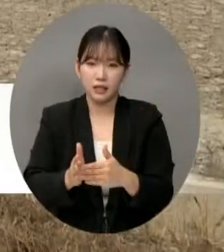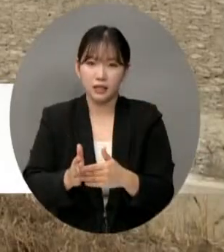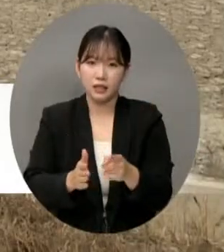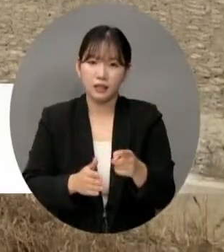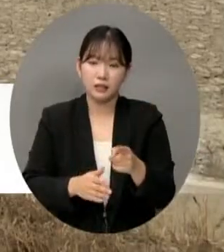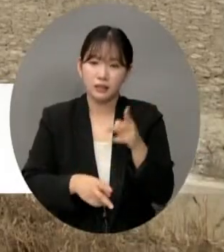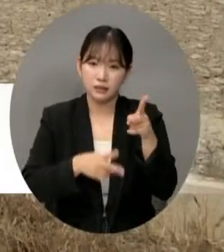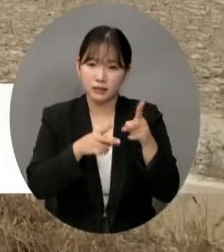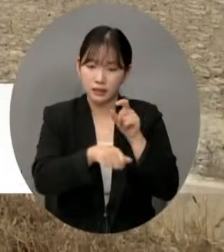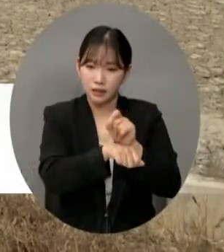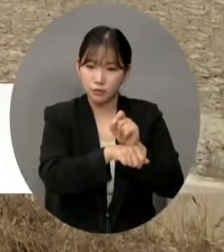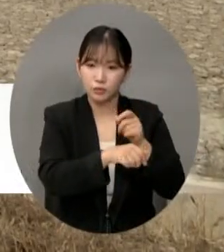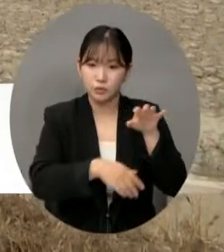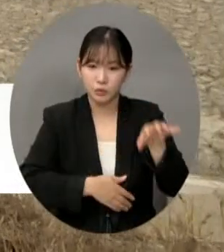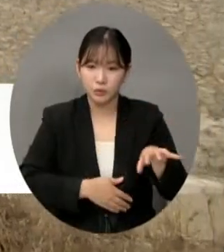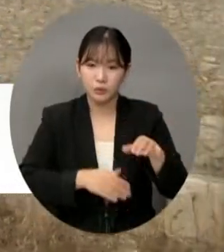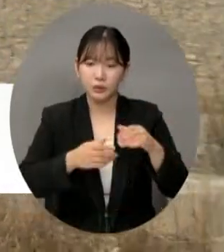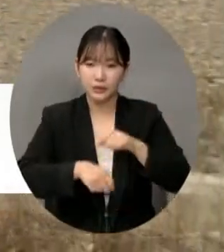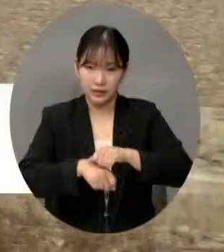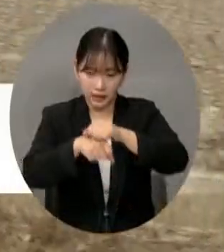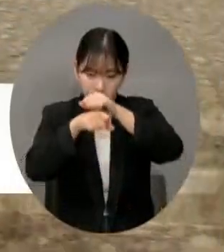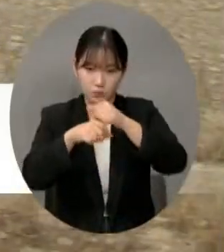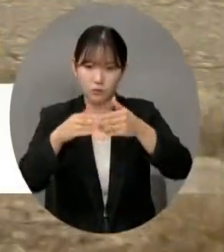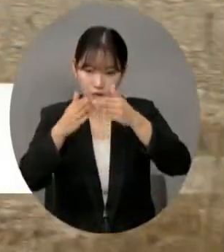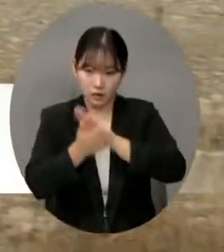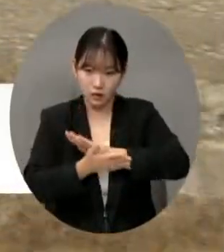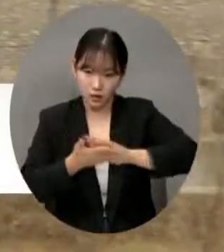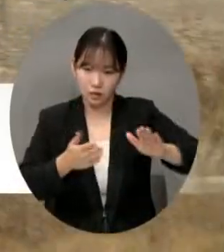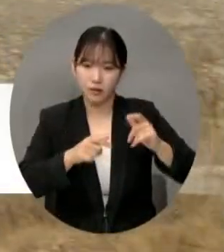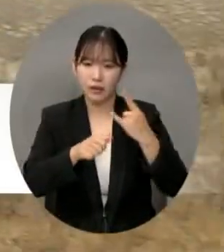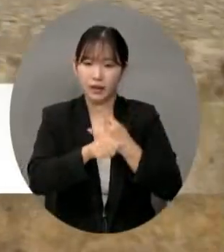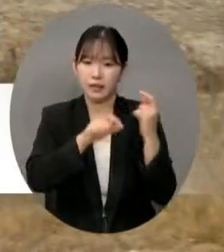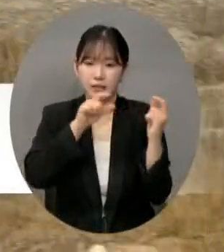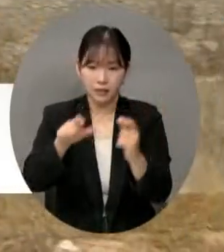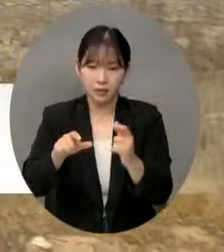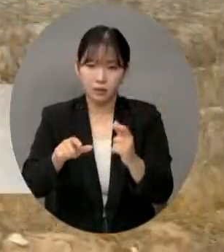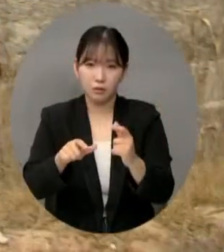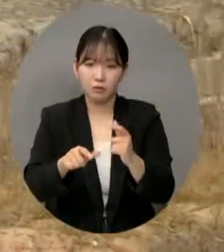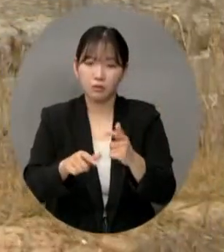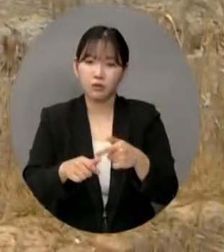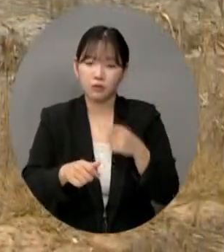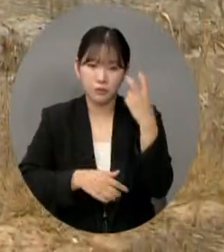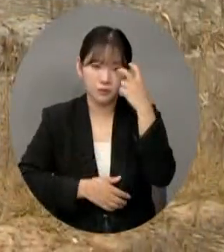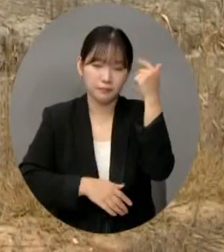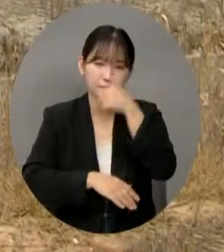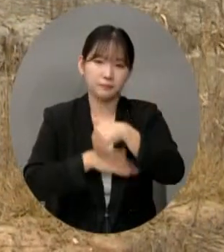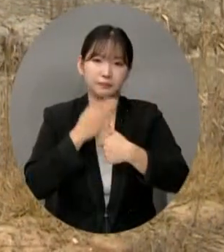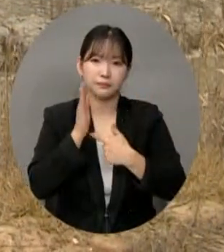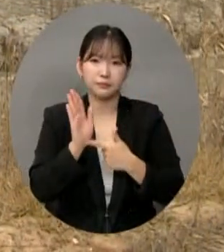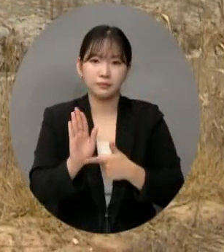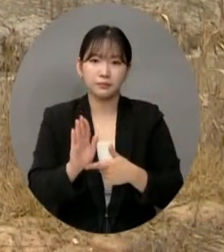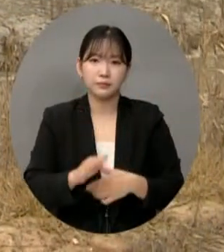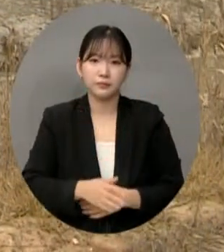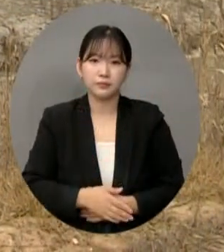현장 사무소와 창고 등을 철거 안내 처분한 뒤 사업 추진 경유에 대해 조사해 나가겠다고 밝혔습니다